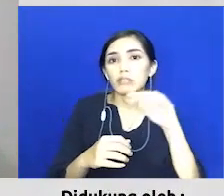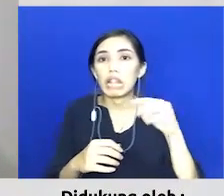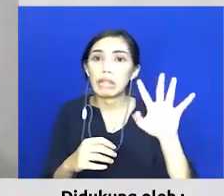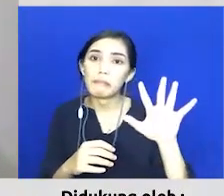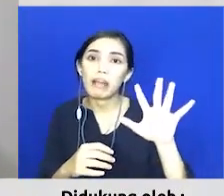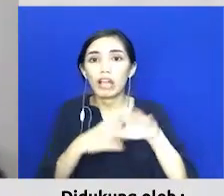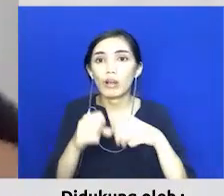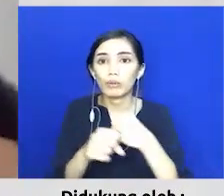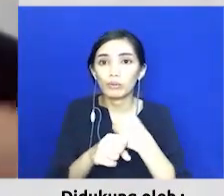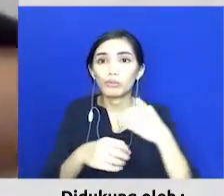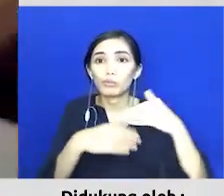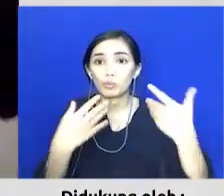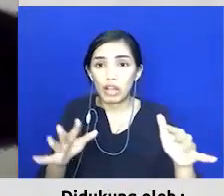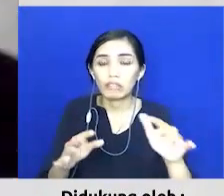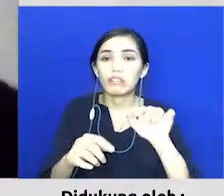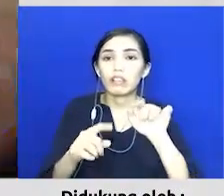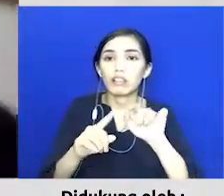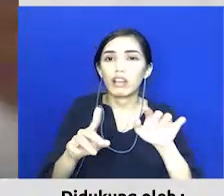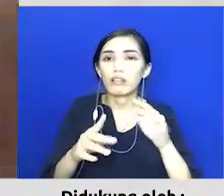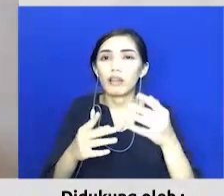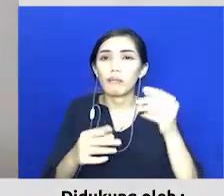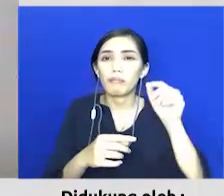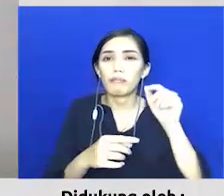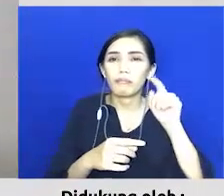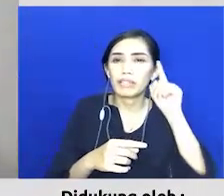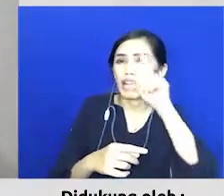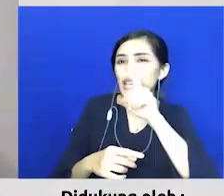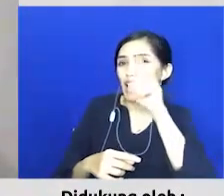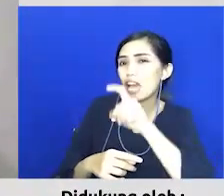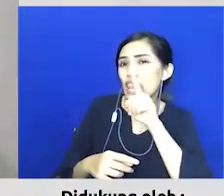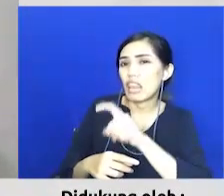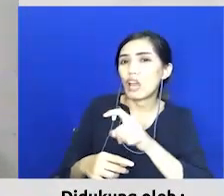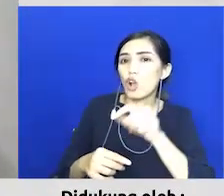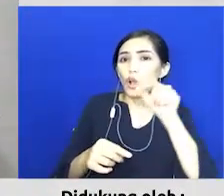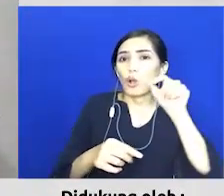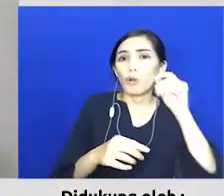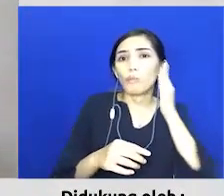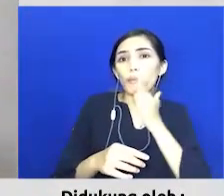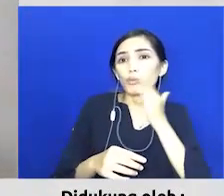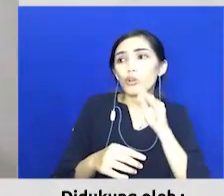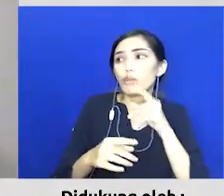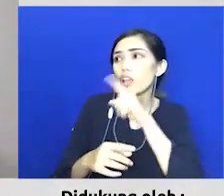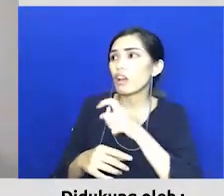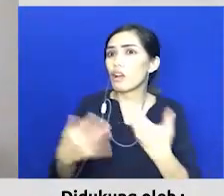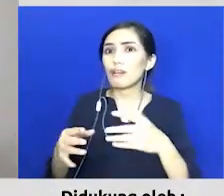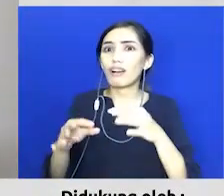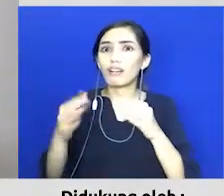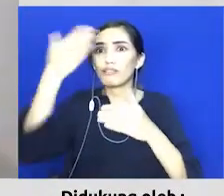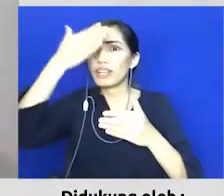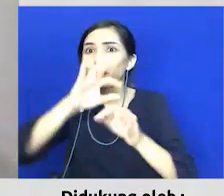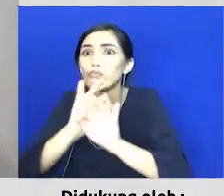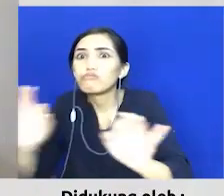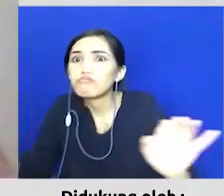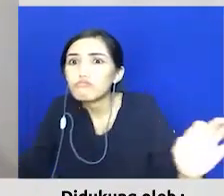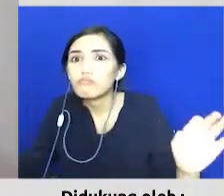bukannya mengglorifikasi kita sedang lagi begini dan begitu, enggak, udah mempertanyakan dengan sangat kritis, bikin film yang